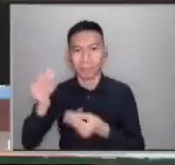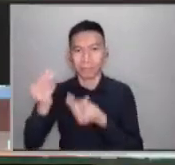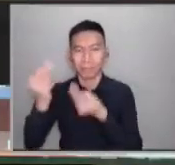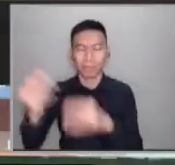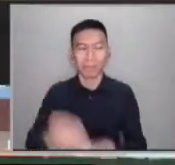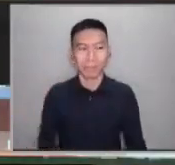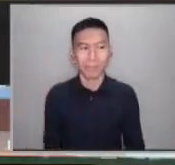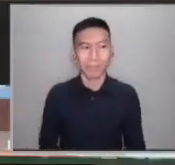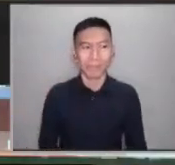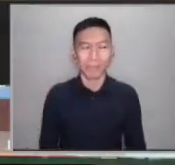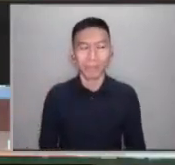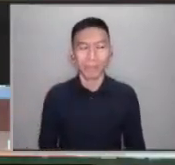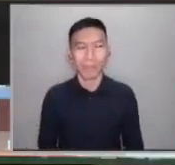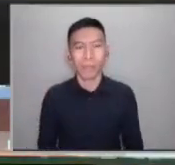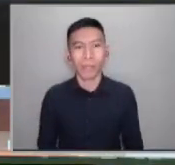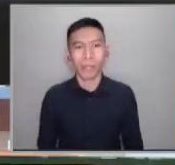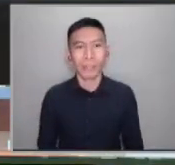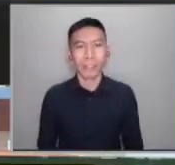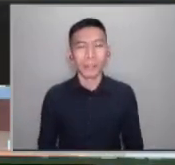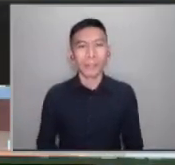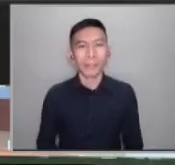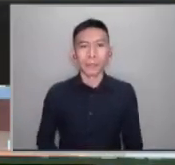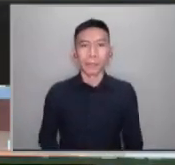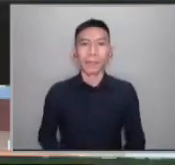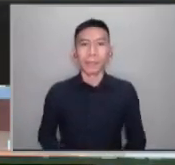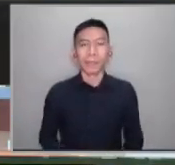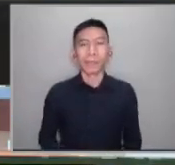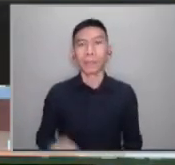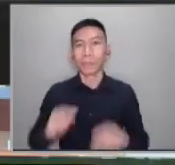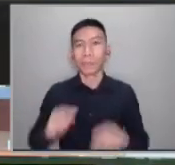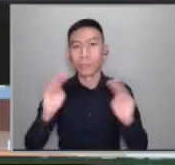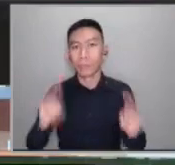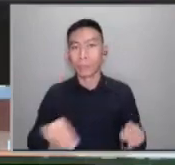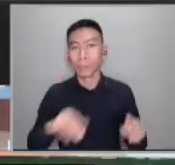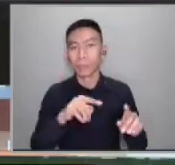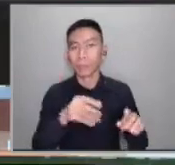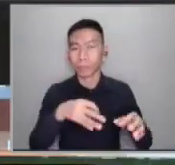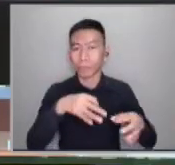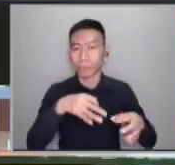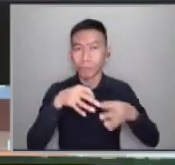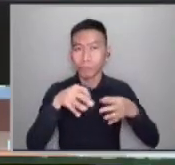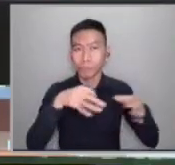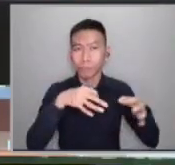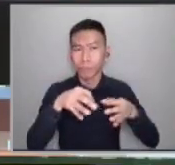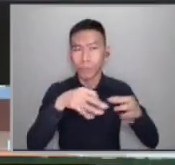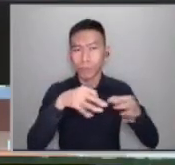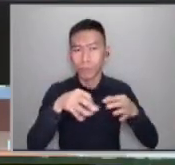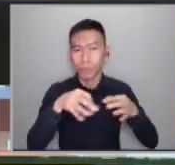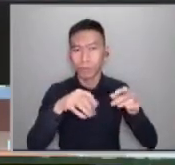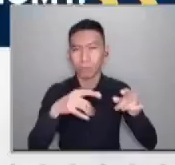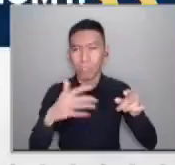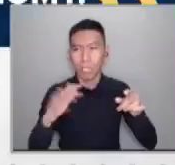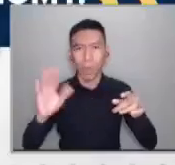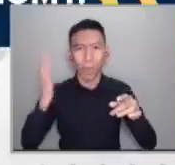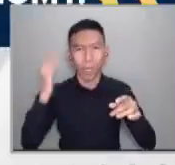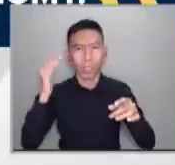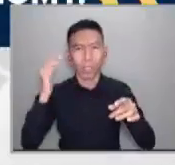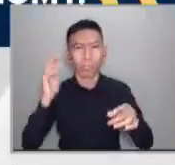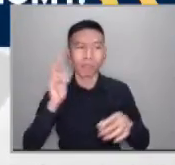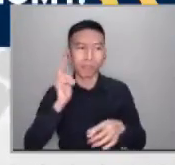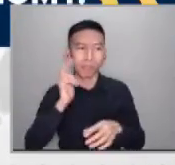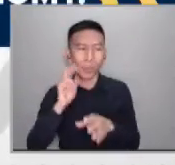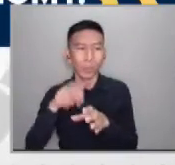Ipinaliwanag naman ng palasyo ang desisyon ni Pangulong Rodrigo Duterte sa pag-atras sa kandidatura sa pagkasenador. Sinabi ni Acting